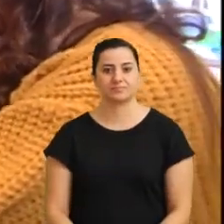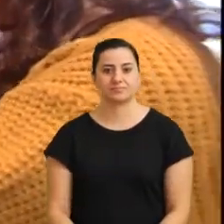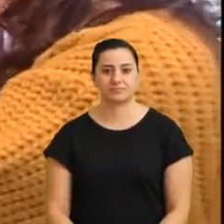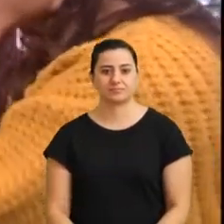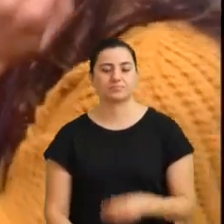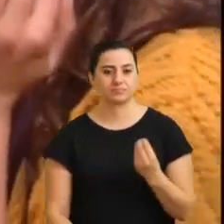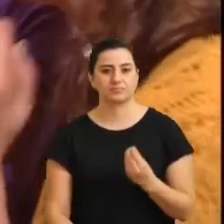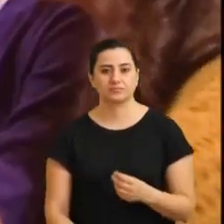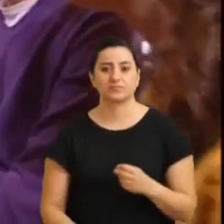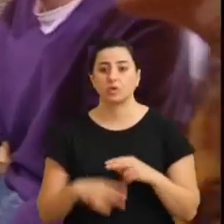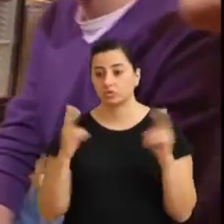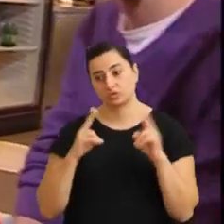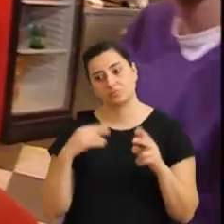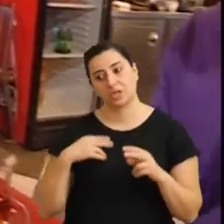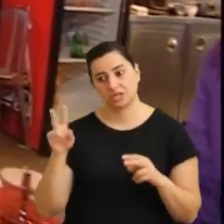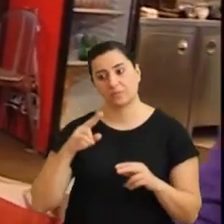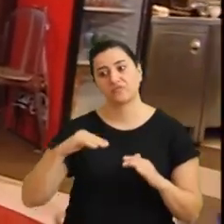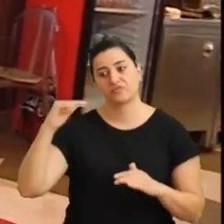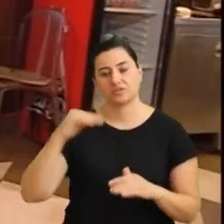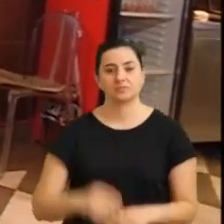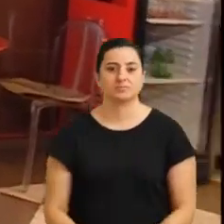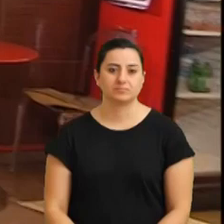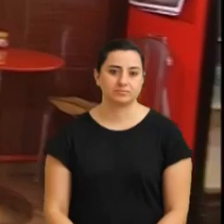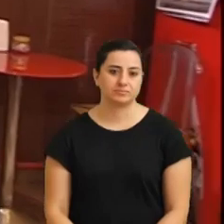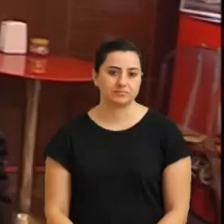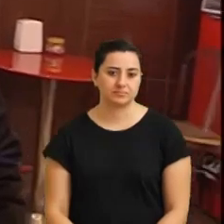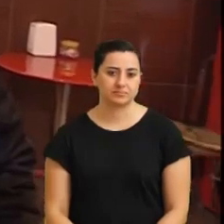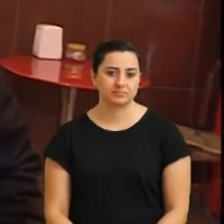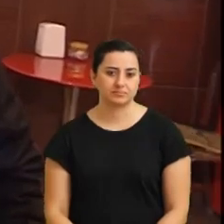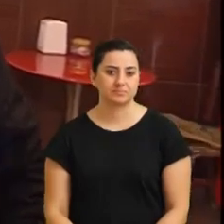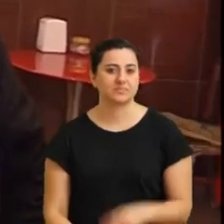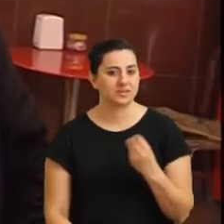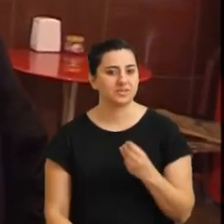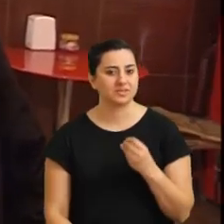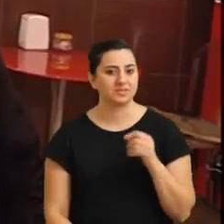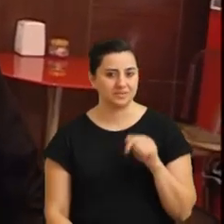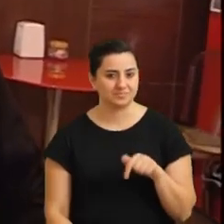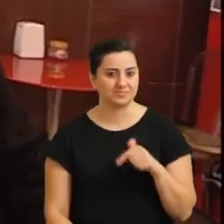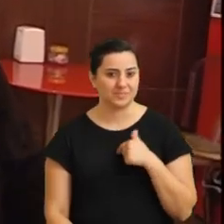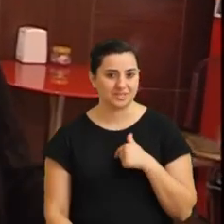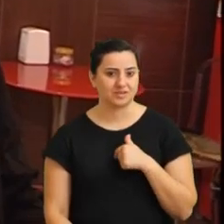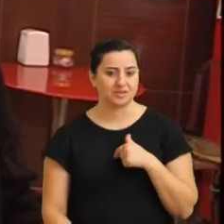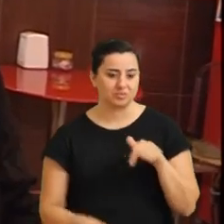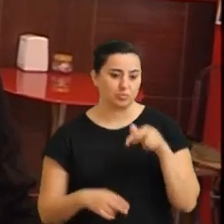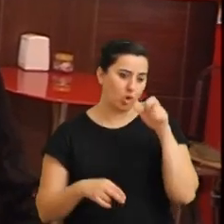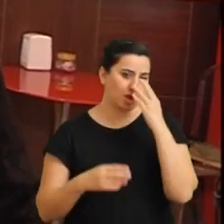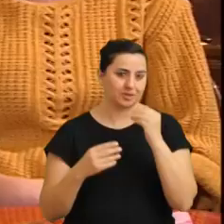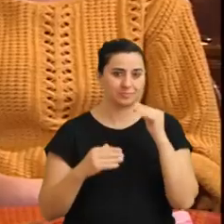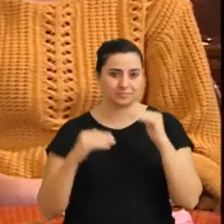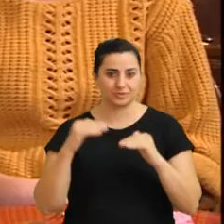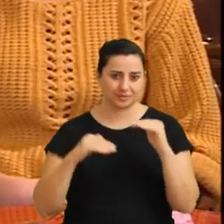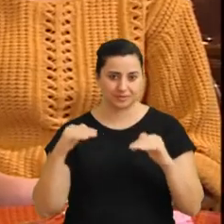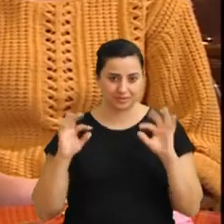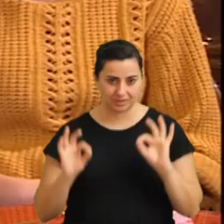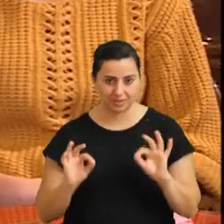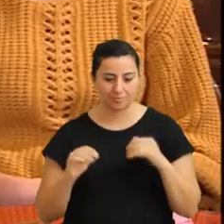Evet, çok güzel. Gündüz ben Mert'ten 20 lira daha fazla. 20 lira daha fazla. Kazandım. İyi. Şimdi ben zaten size puanlama yapacağım. Evet.